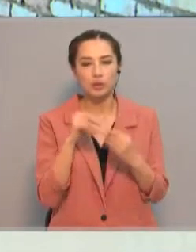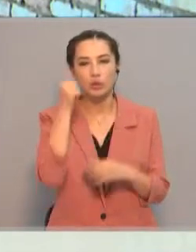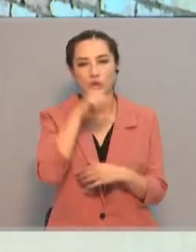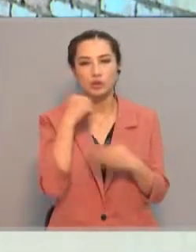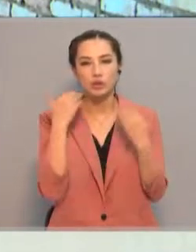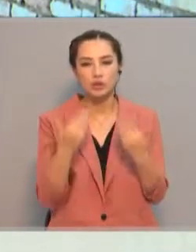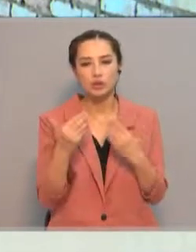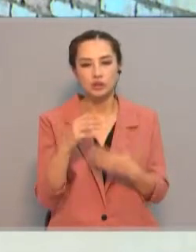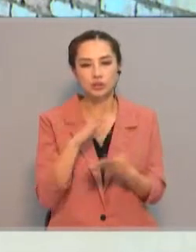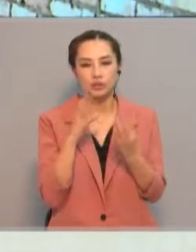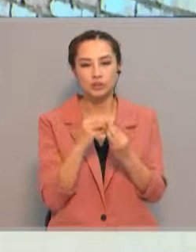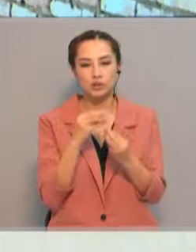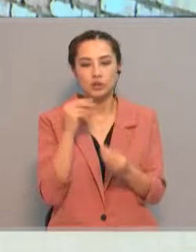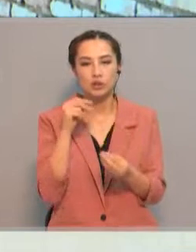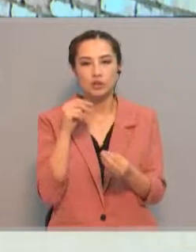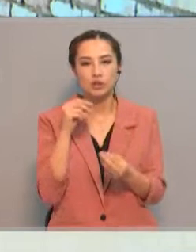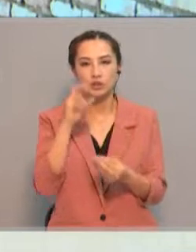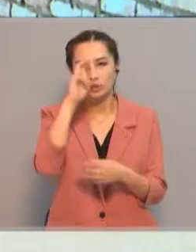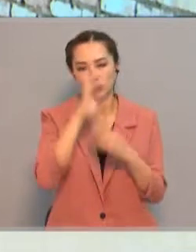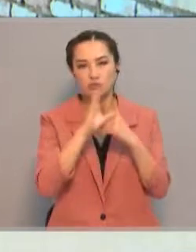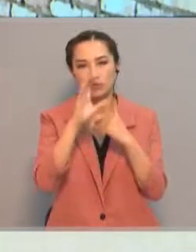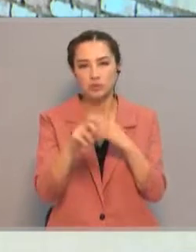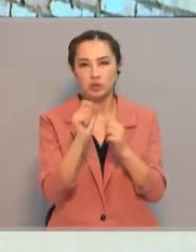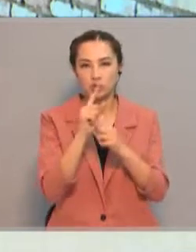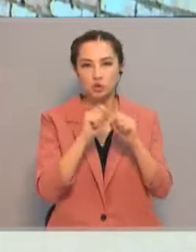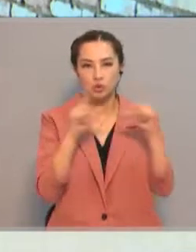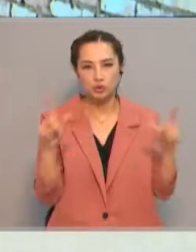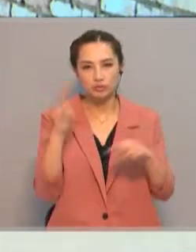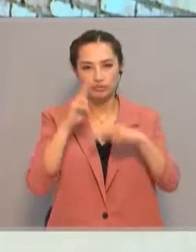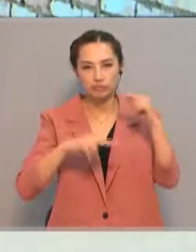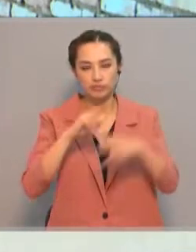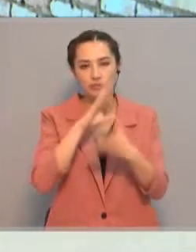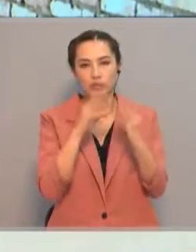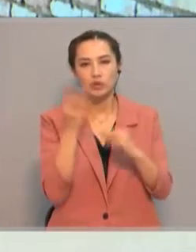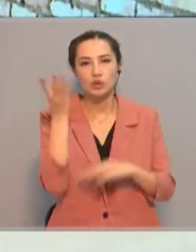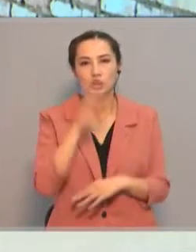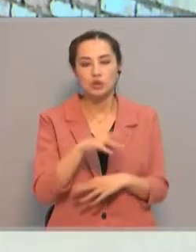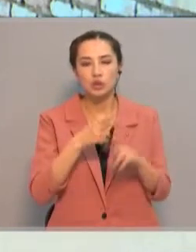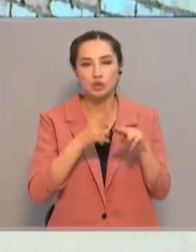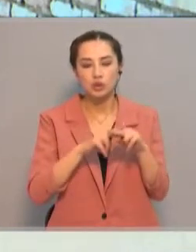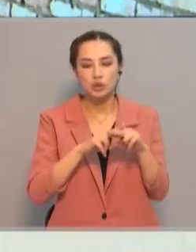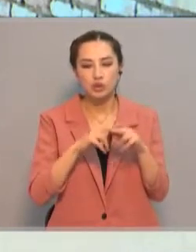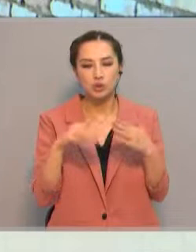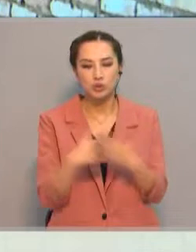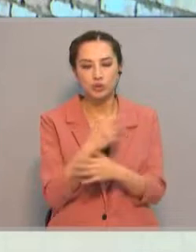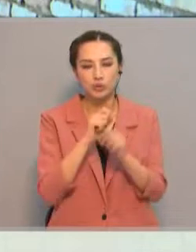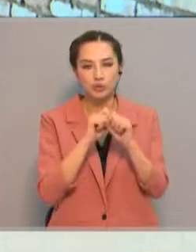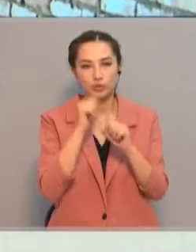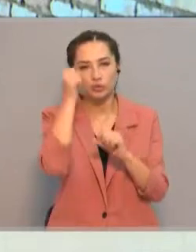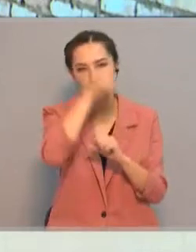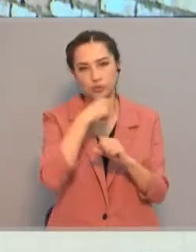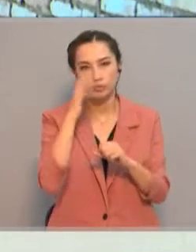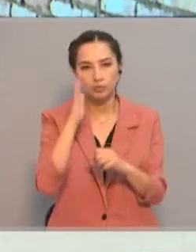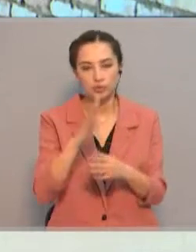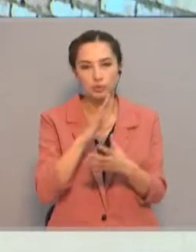году в городе за счет бюджетных средств построено 11 зданий школ, 4 из которых введено в эксплуатацию в новом учебном году.